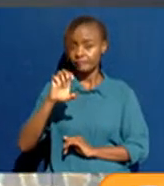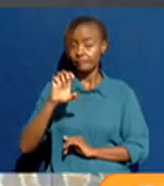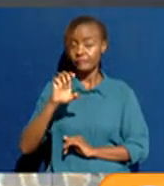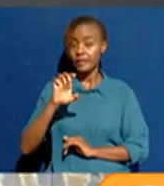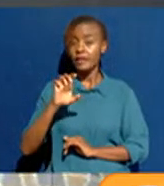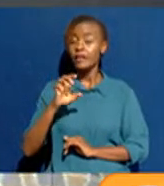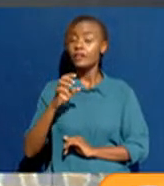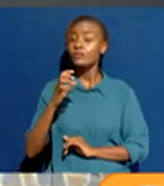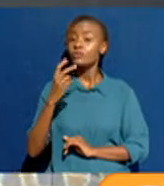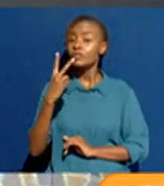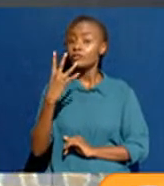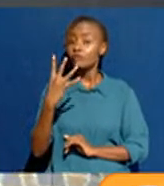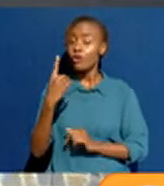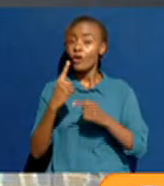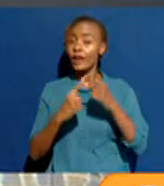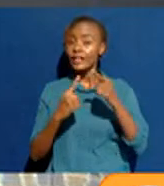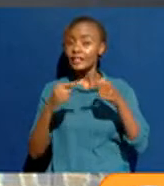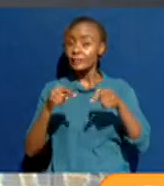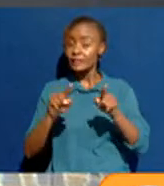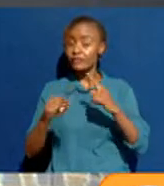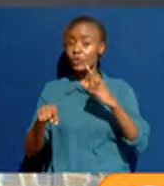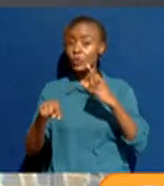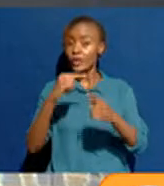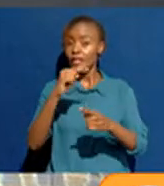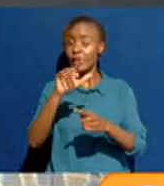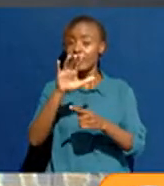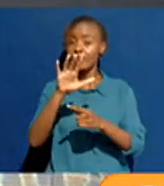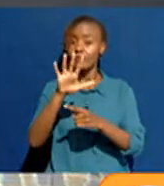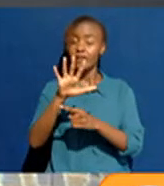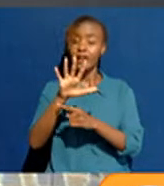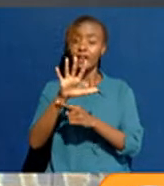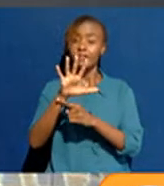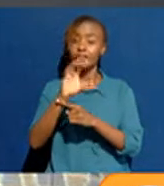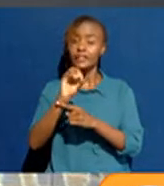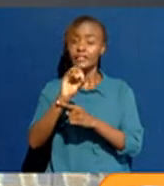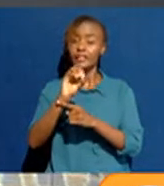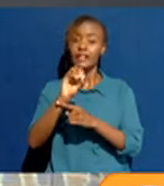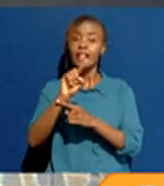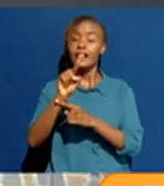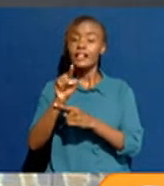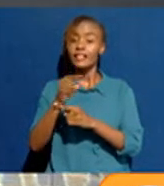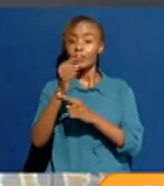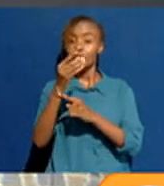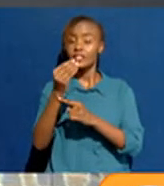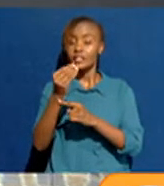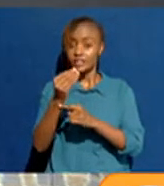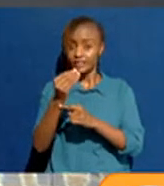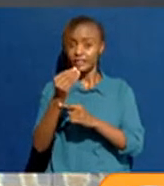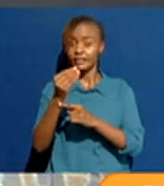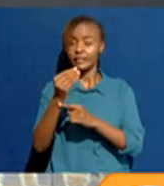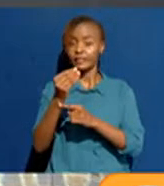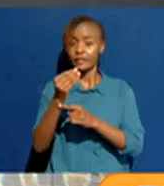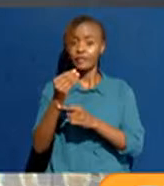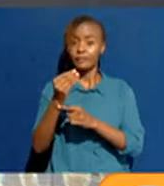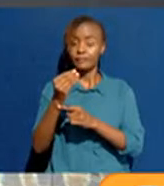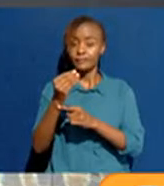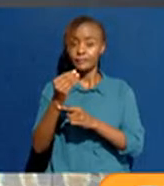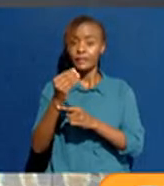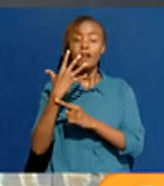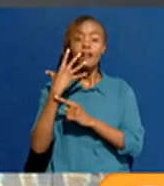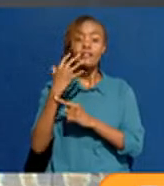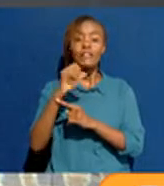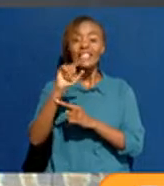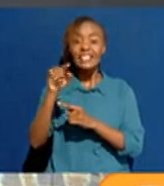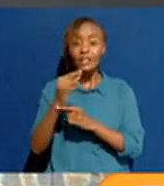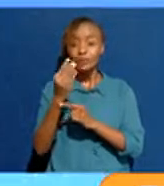kaunti ya Embu ndiye mshindi wa shilingi laki tano wa Shabiki Kaende Jackpot wiki hii. Alice ambaye ni mama wa mtoto mmoja